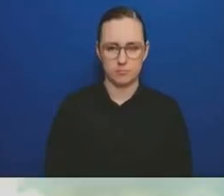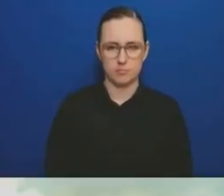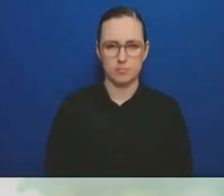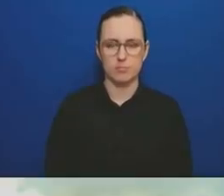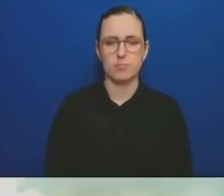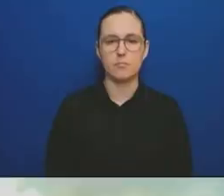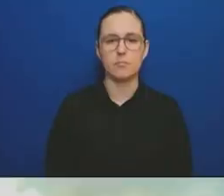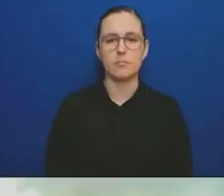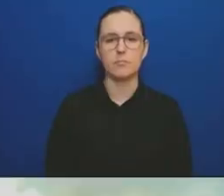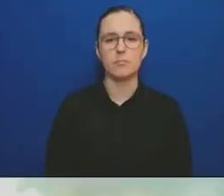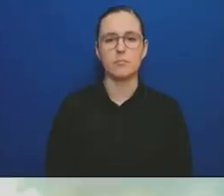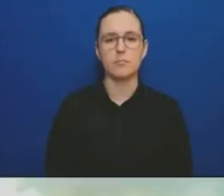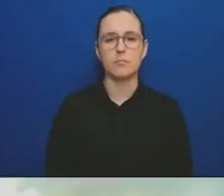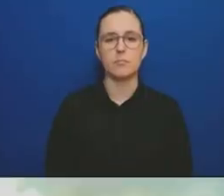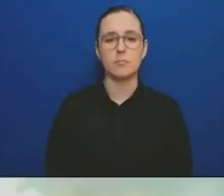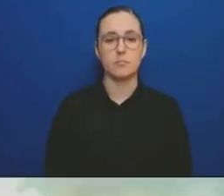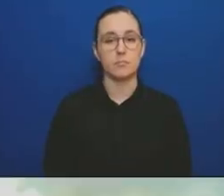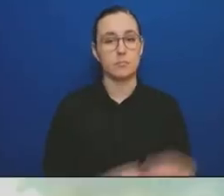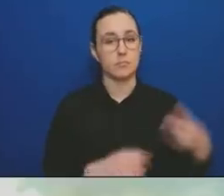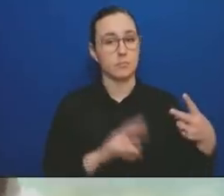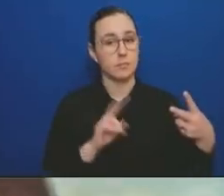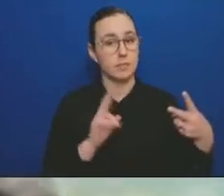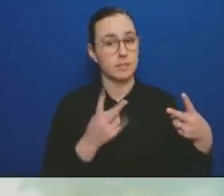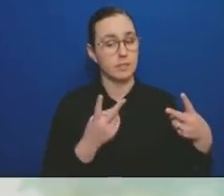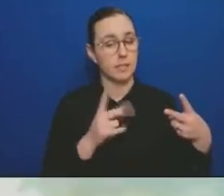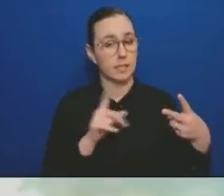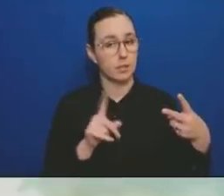prochaine ou même le mois prochain.